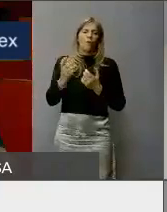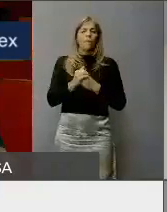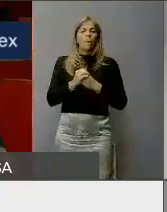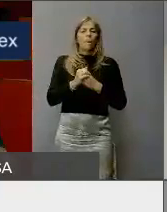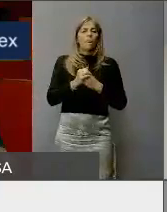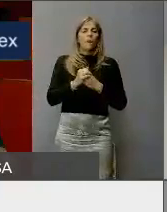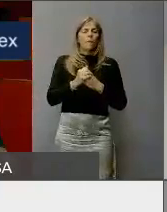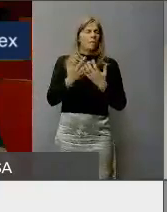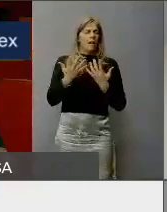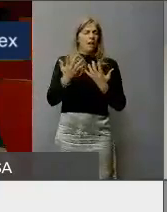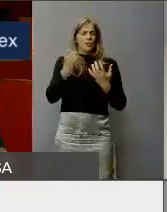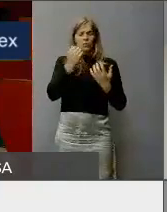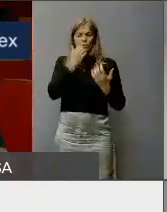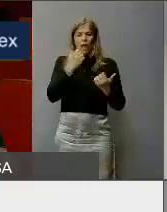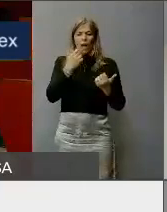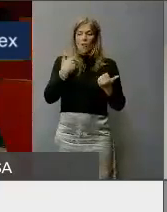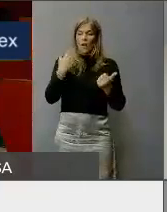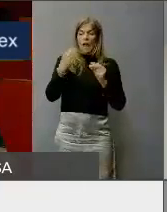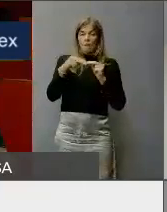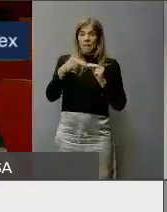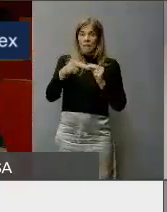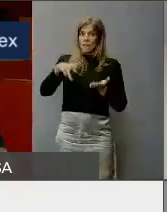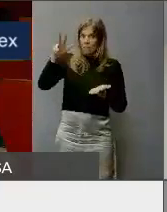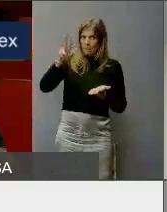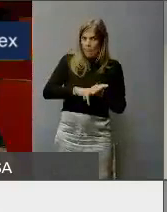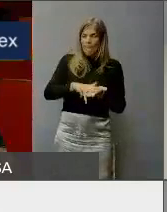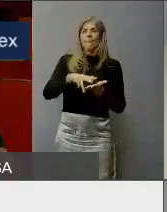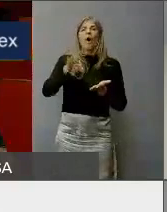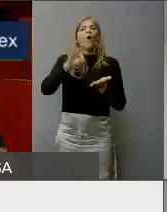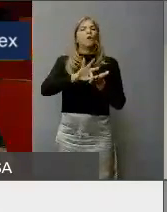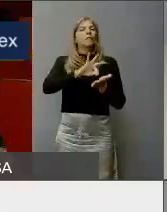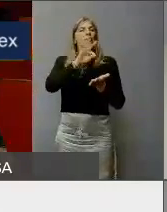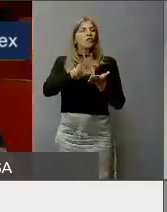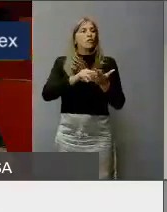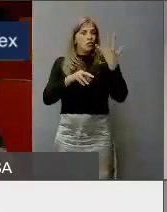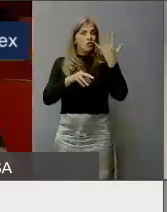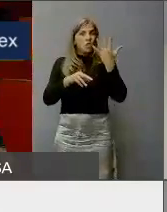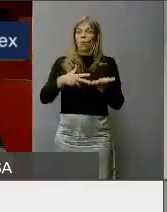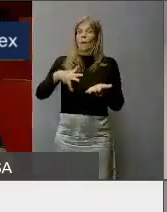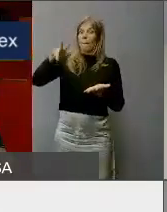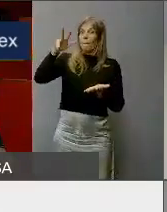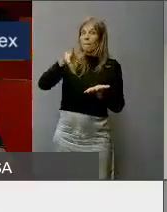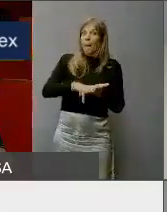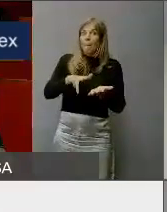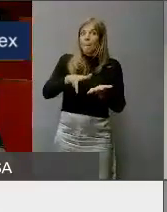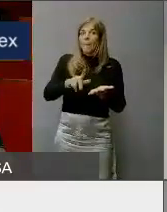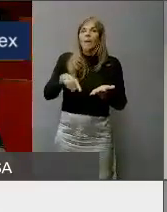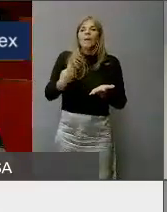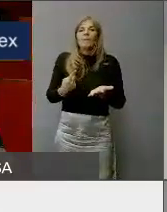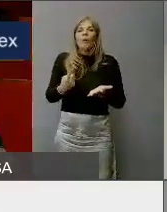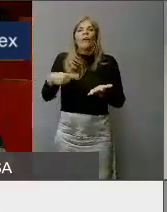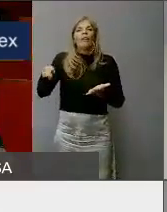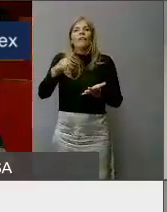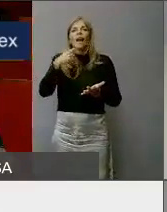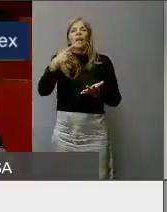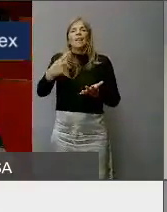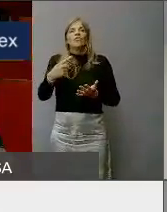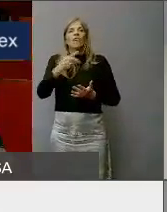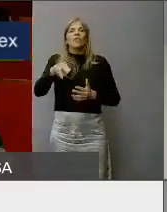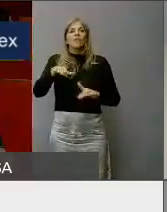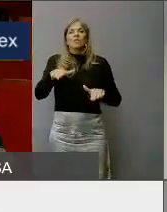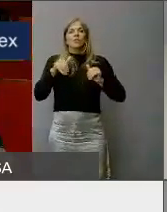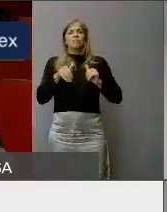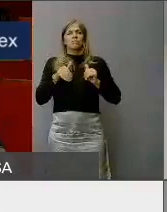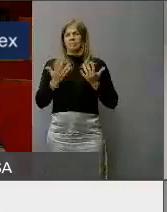però non riesca peer e politicamente come si possano adottare un regolamento che è stato oggetto di un lavoro